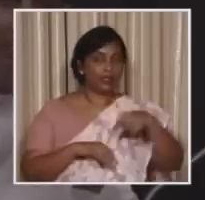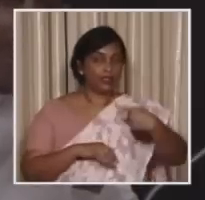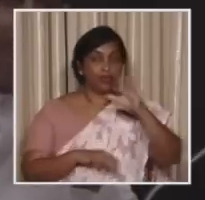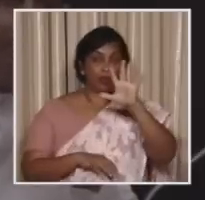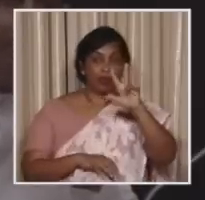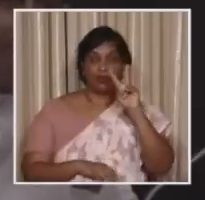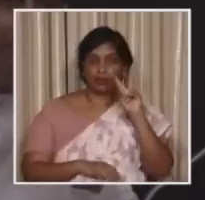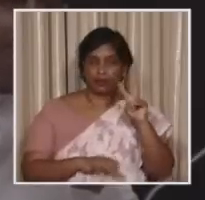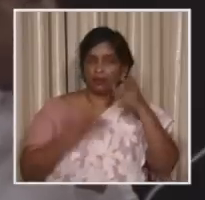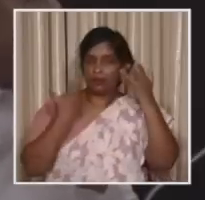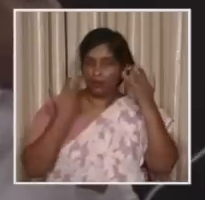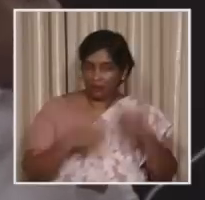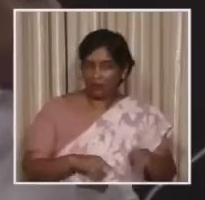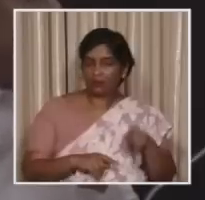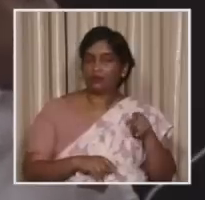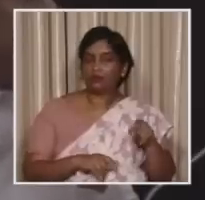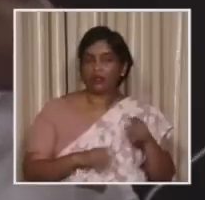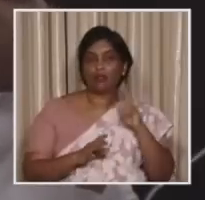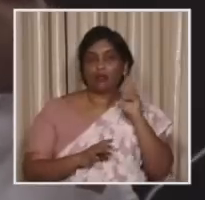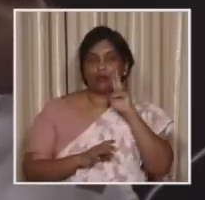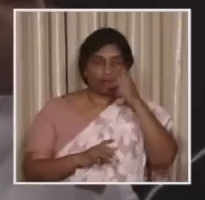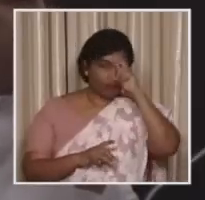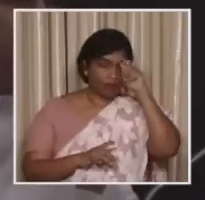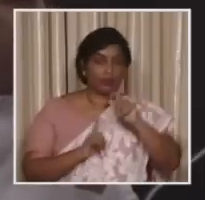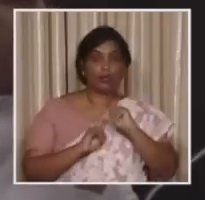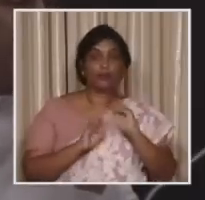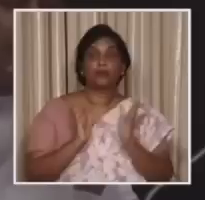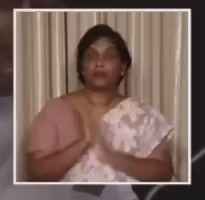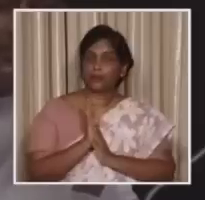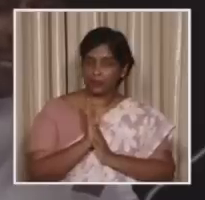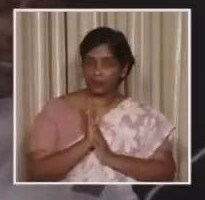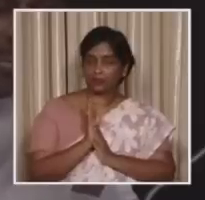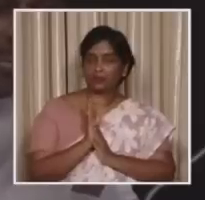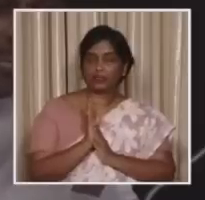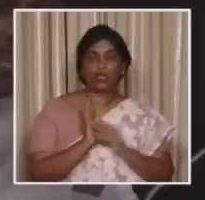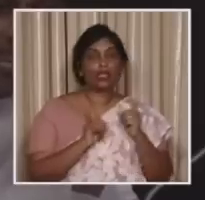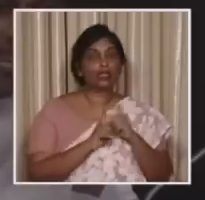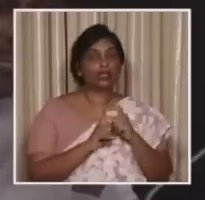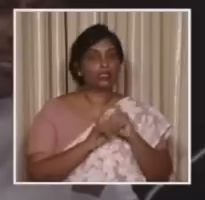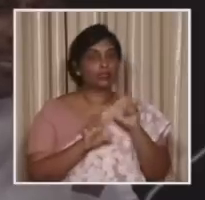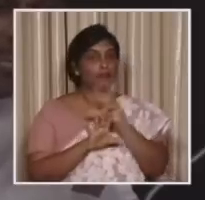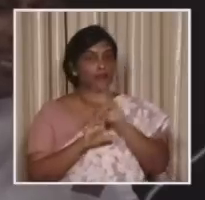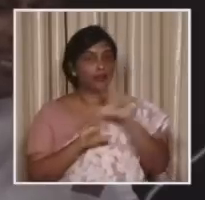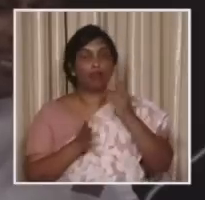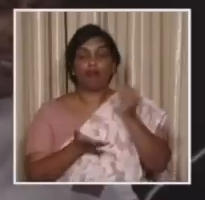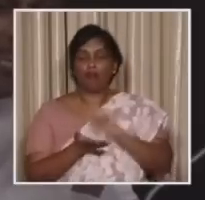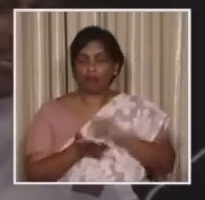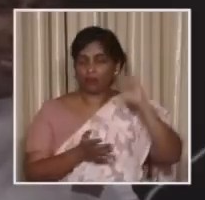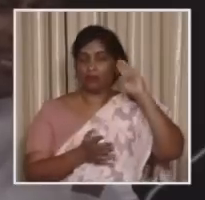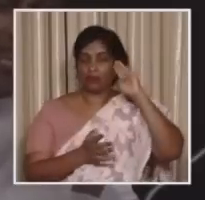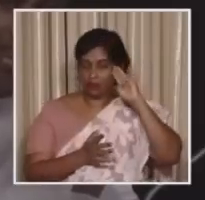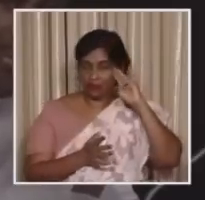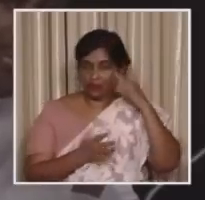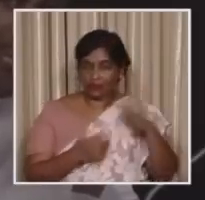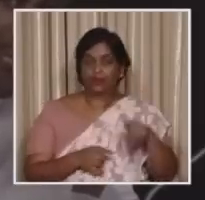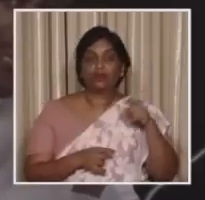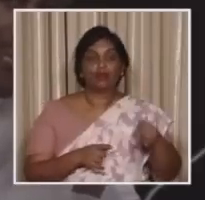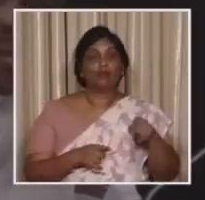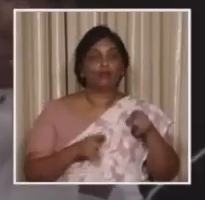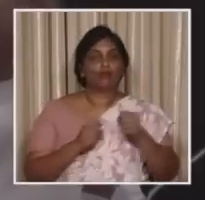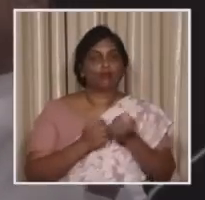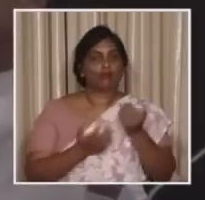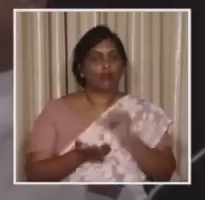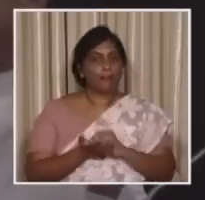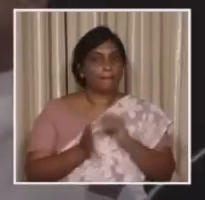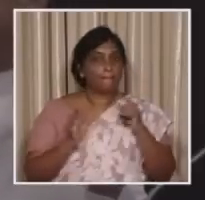deke. Awasan deno Ranil Wickremesinghe mahathaya agapati wara widiyata. Desember 18 da diurun deno. Etakota onna wede